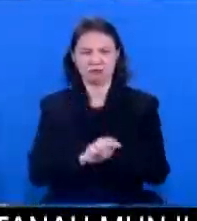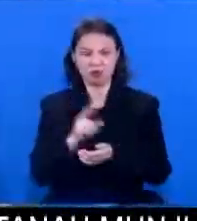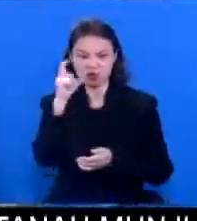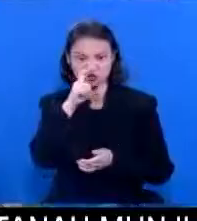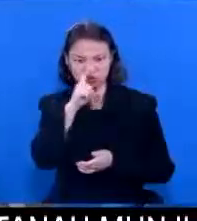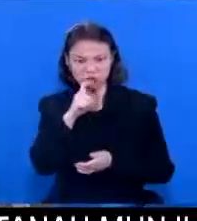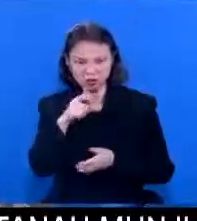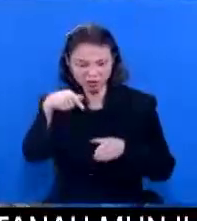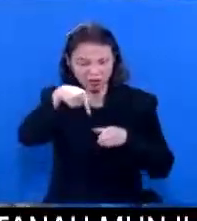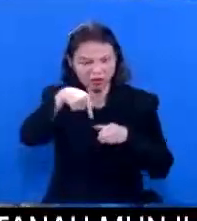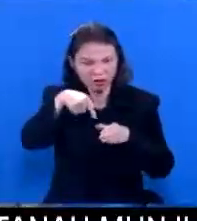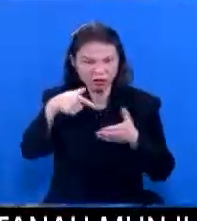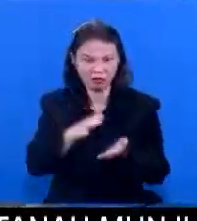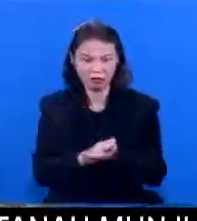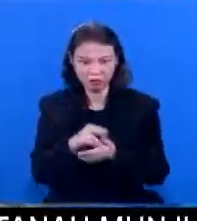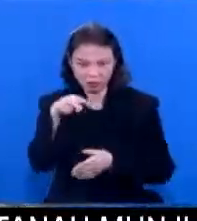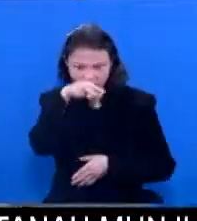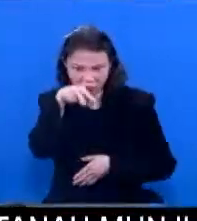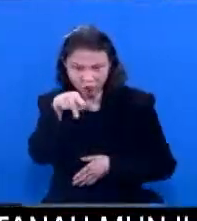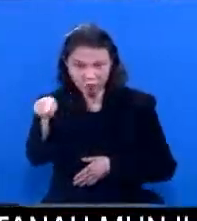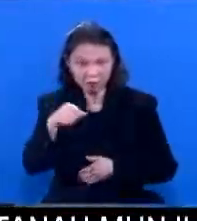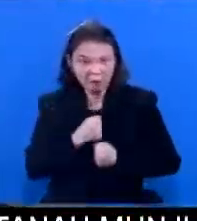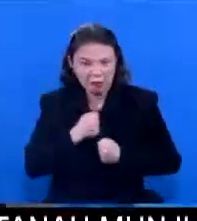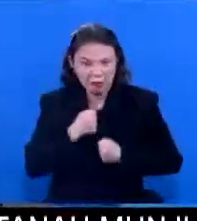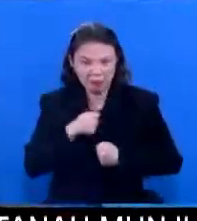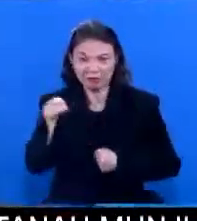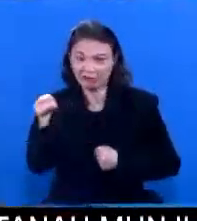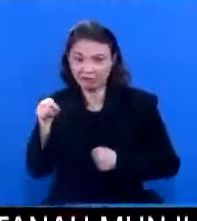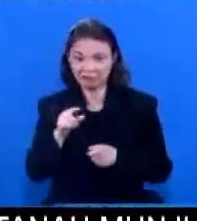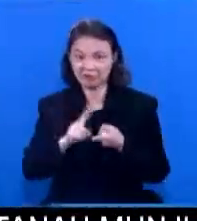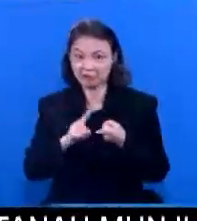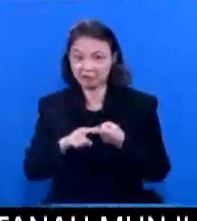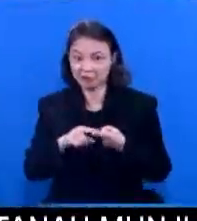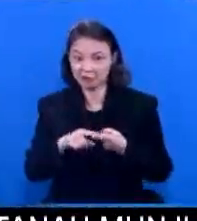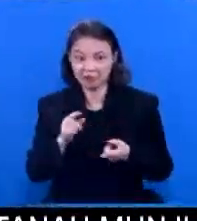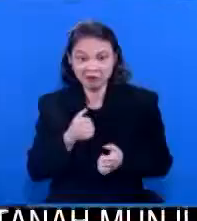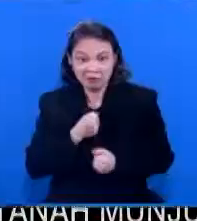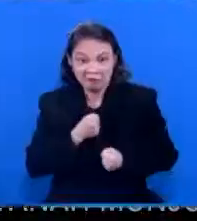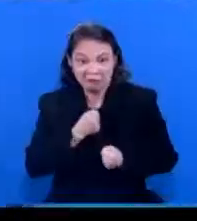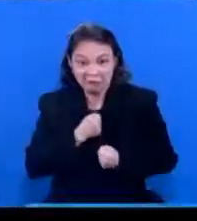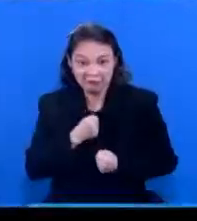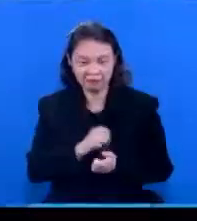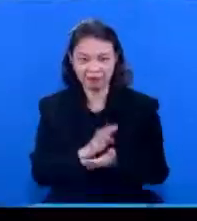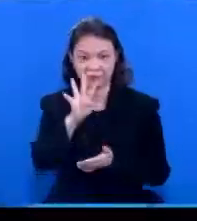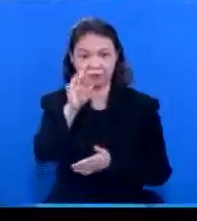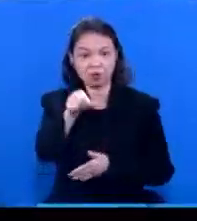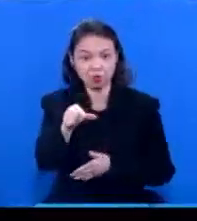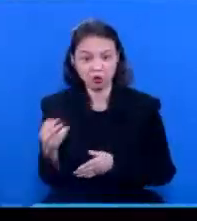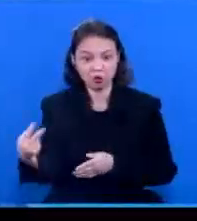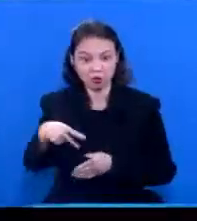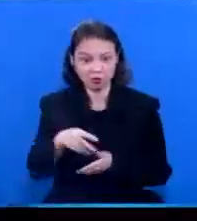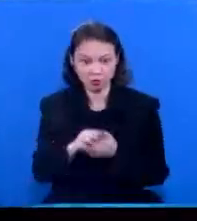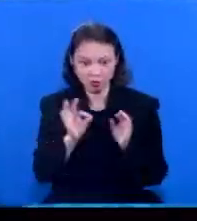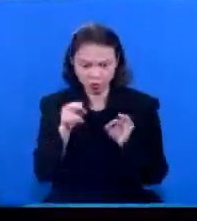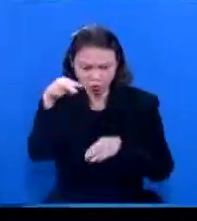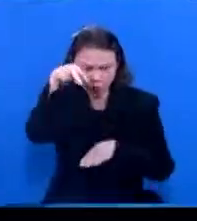ya, kayak tadi intip-intip, dia juga takut, saya takut, dia takut, panggil teman lagi. Jadi berempat, jadi ini, berempat juga belum berani